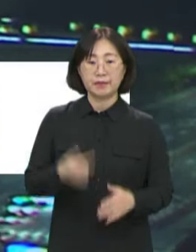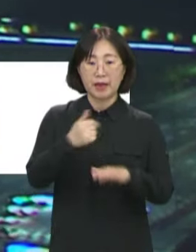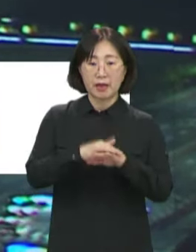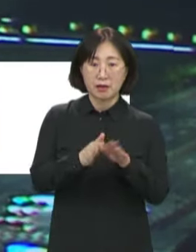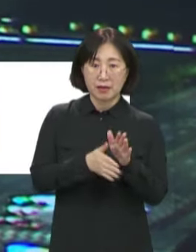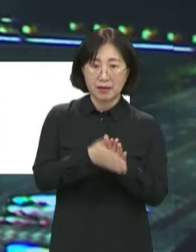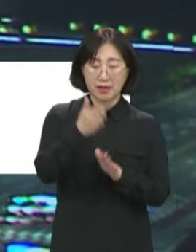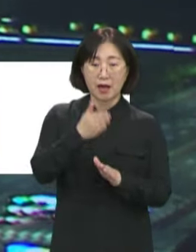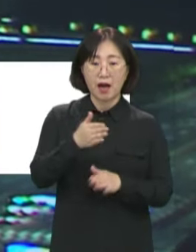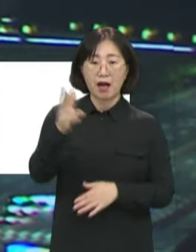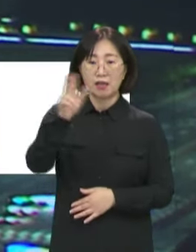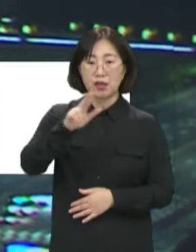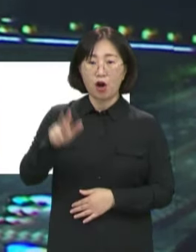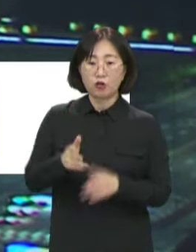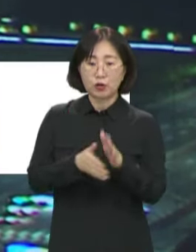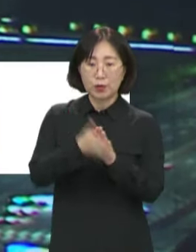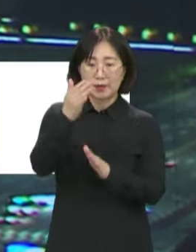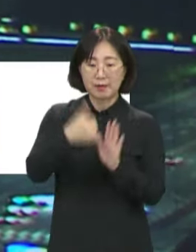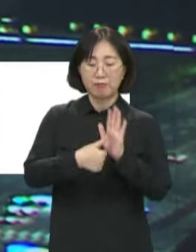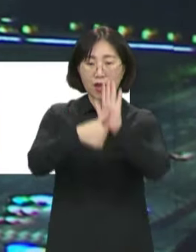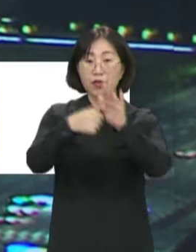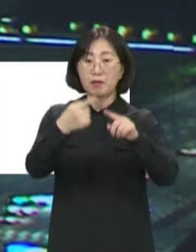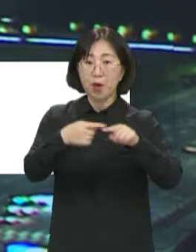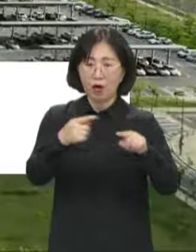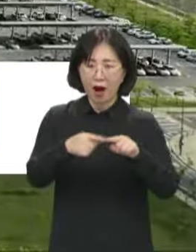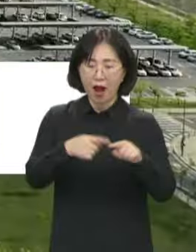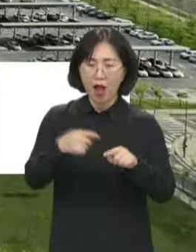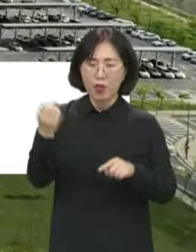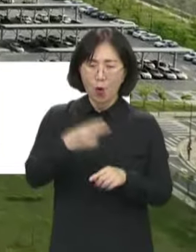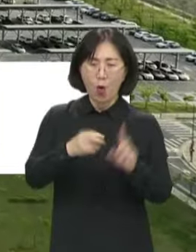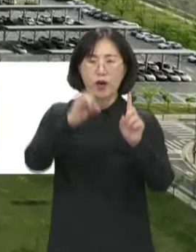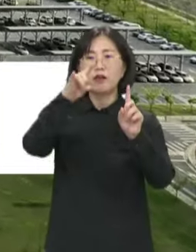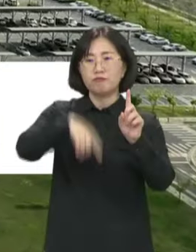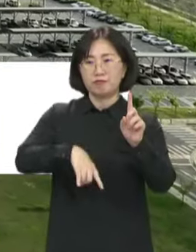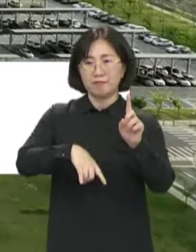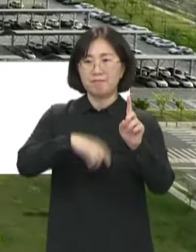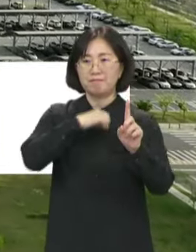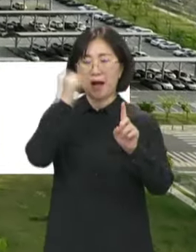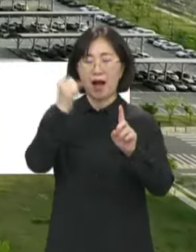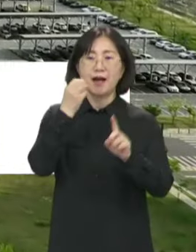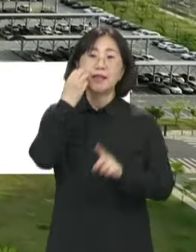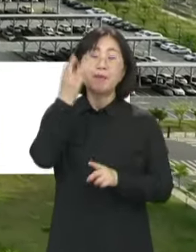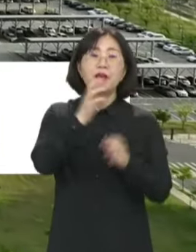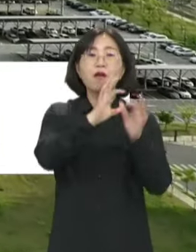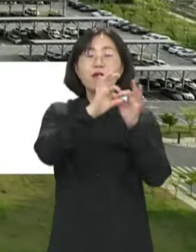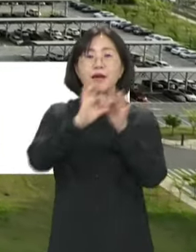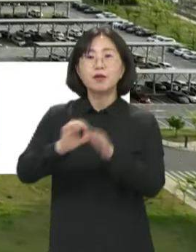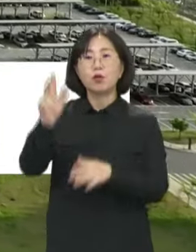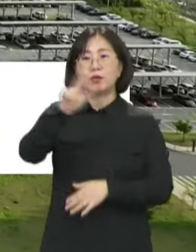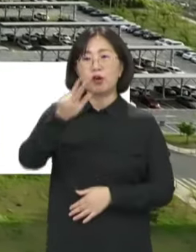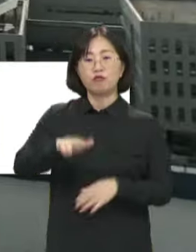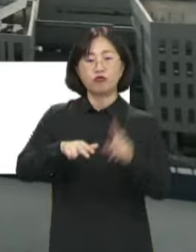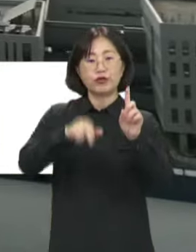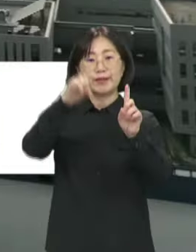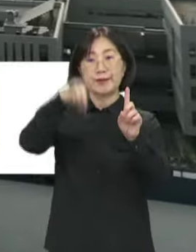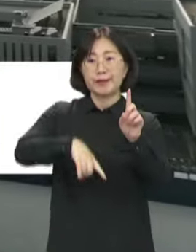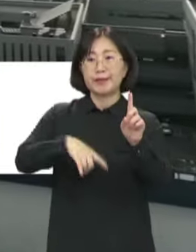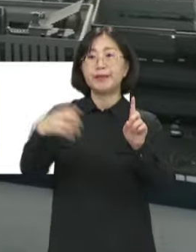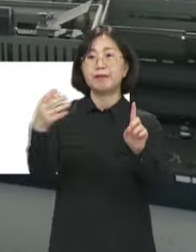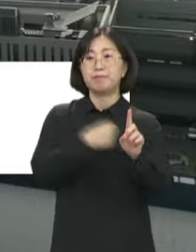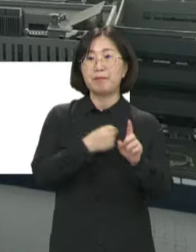대전시가 전국 도시 브랜드 평판에서 또다시 최고를 차지하며 3개월 연속 전국 1위를 기록했습니다.